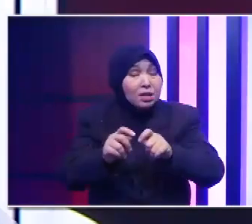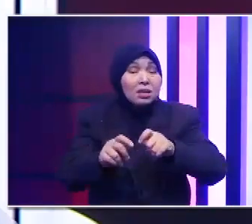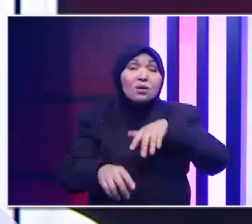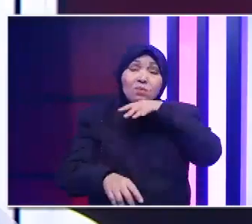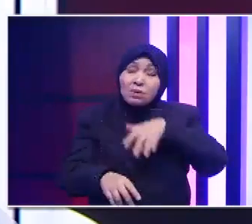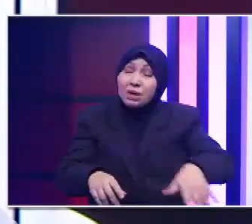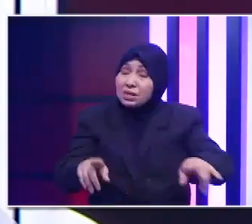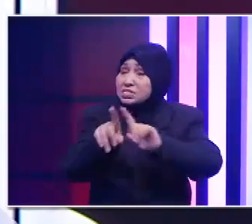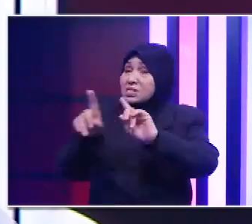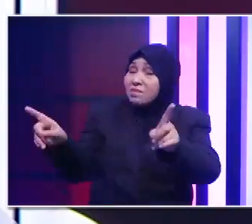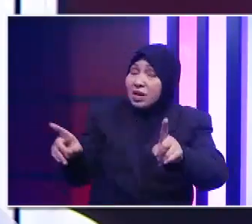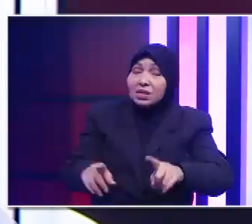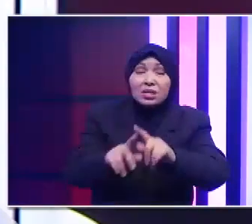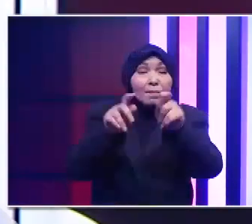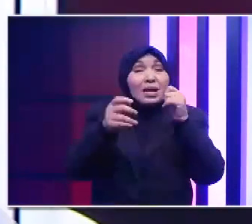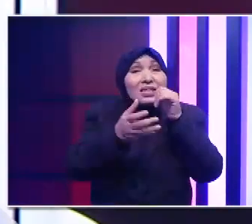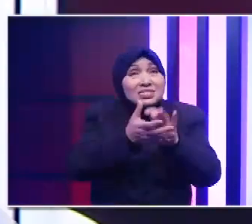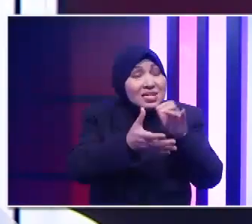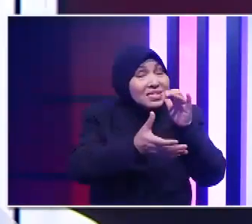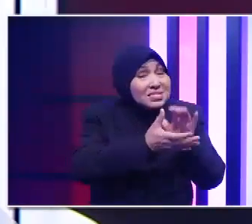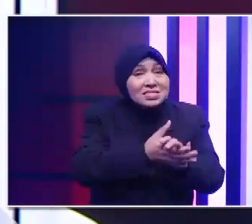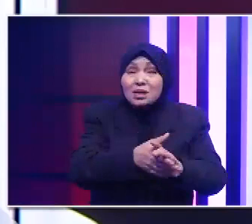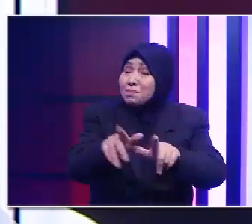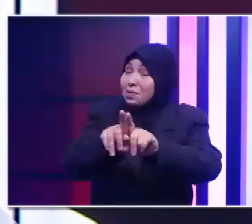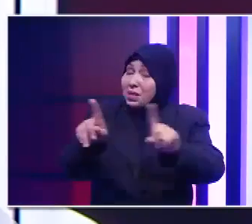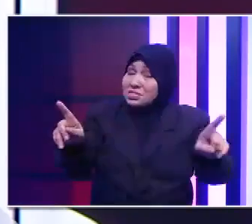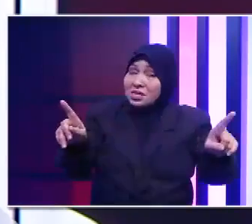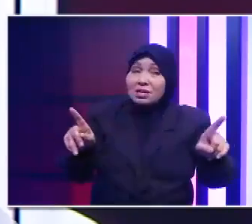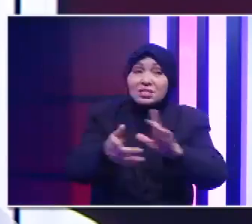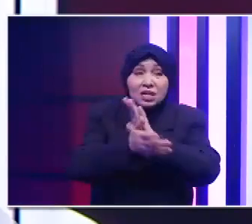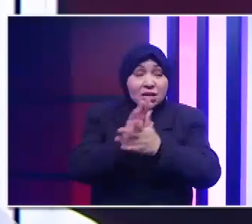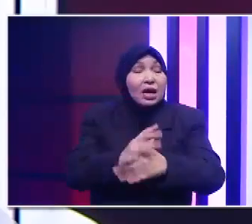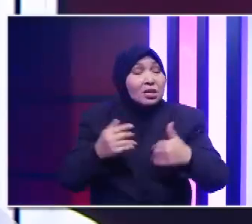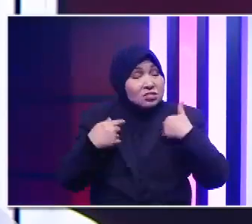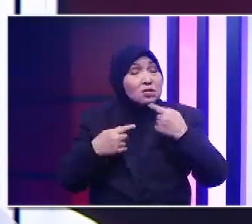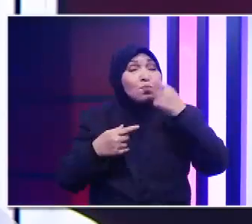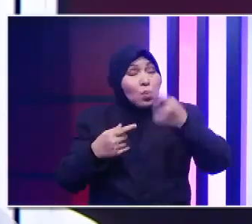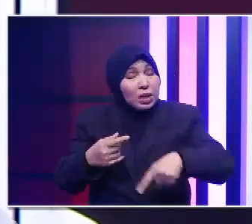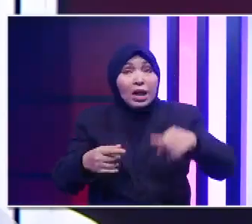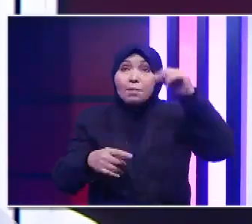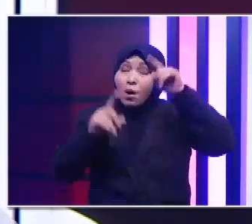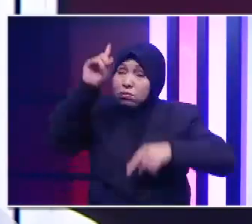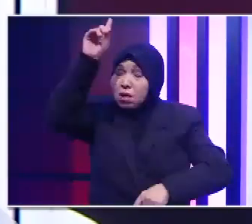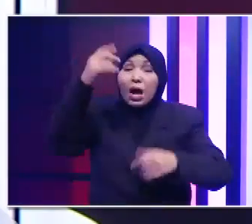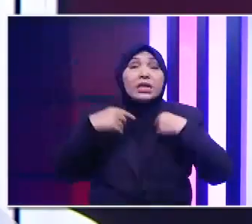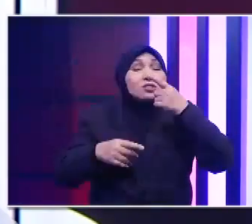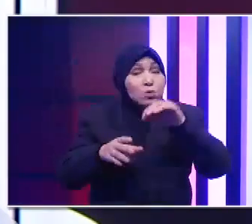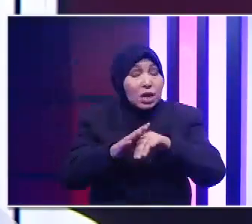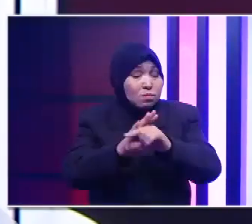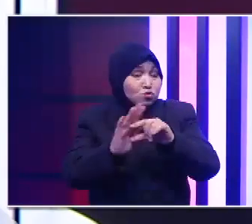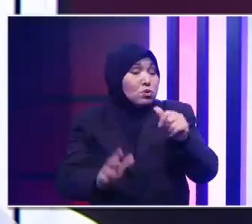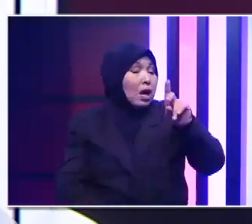Alaihi Wasallam berbeza isinya bisa Allah subhanahuwata'ala menyebut di dalam surah al-ahzab Gimana yang menjadi mingkun